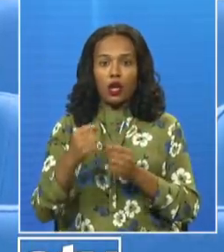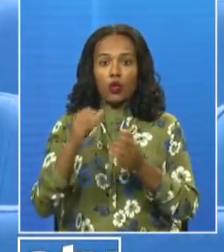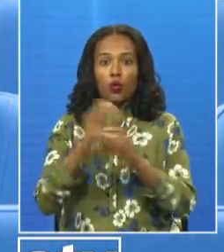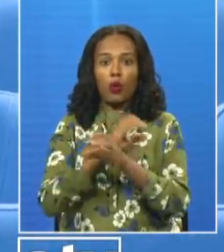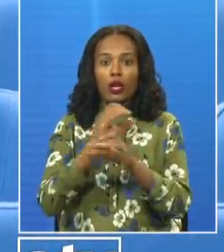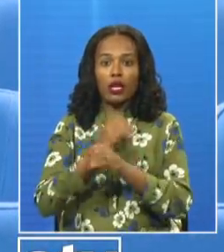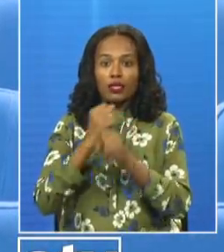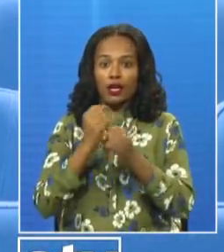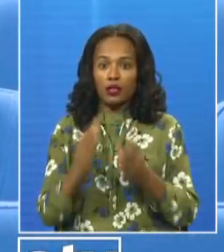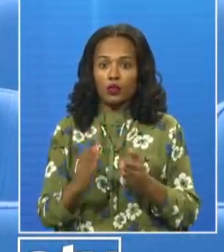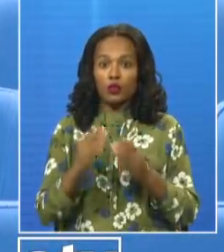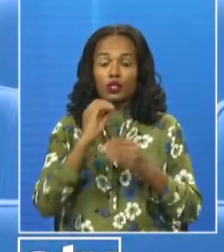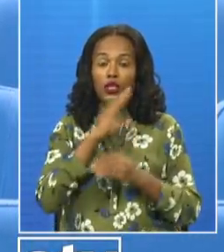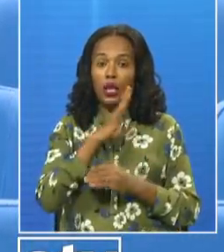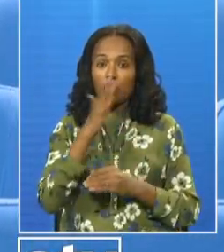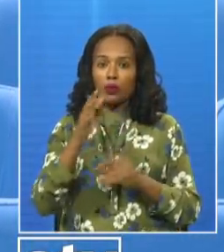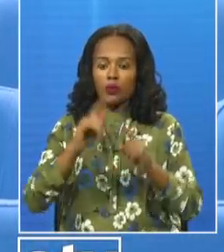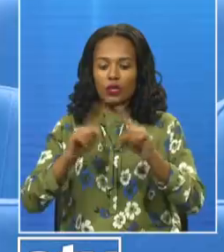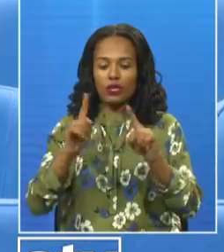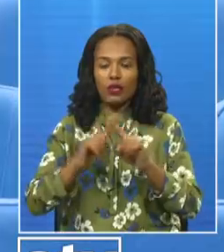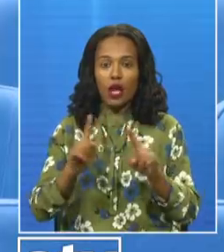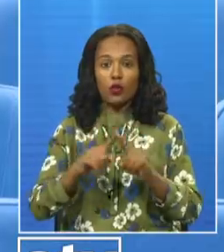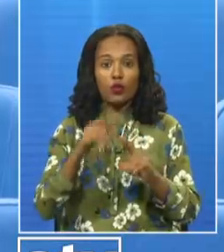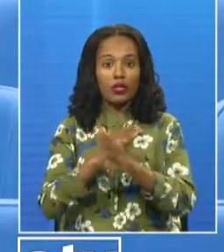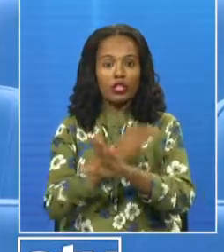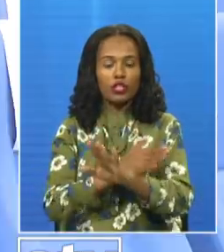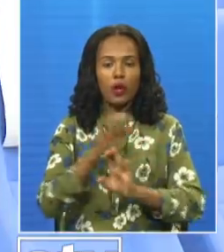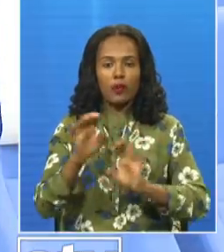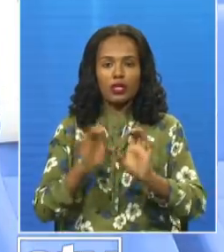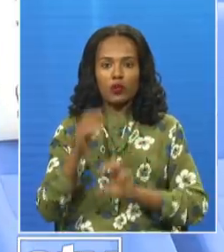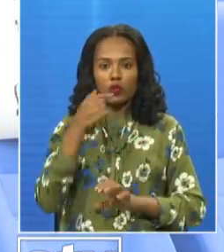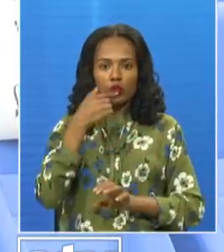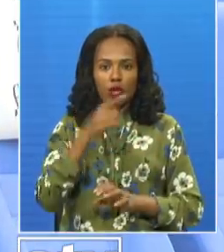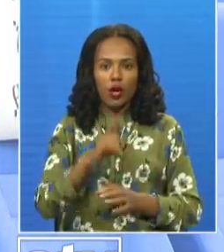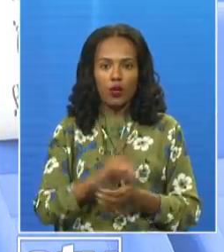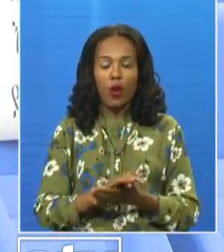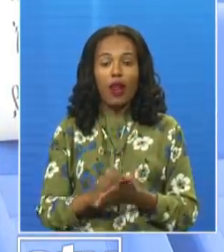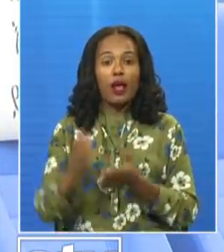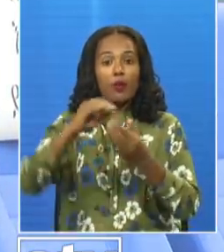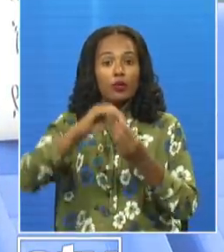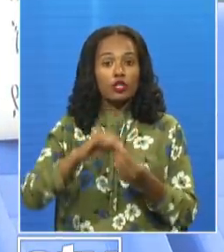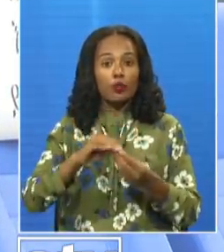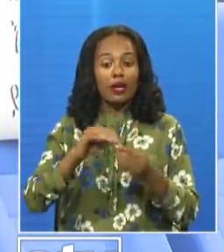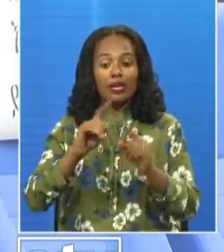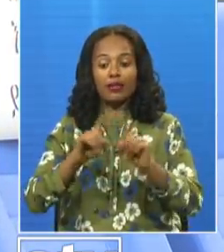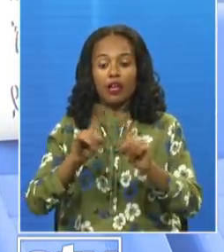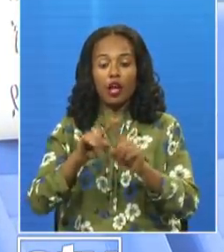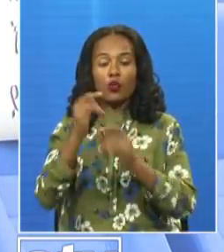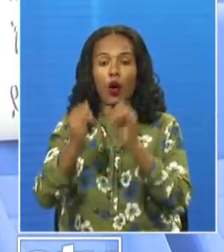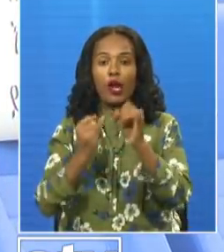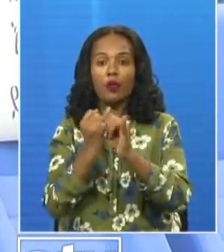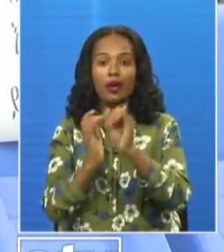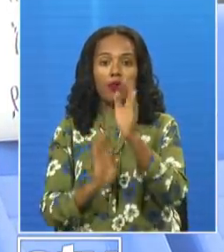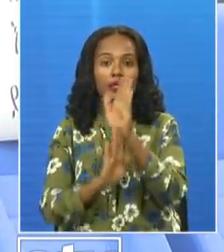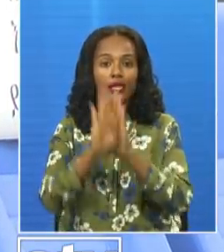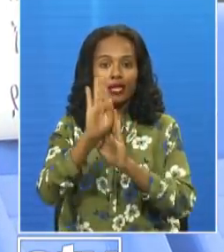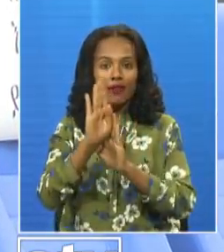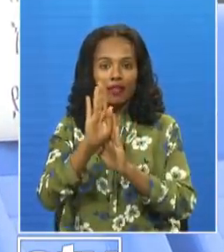ኩባንያዎችና ሰራተኞቻቸው እንዳይበተኑ የተለያዩ የኢኮኖሚ ማሻሻያዎች መደረጉን ተናግረዋል። በተጨማሪም ከተለያዩ ዓለም አቀፍ የልማት